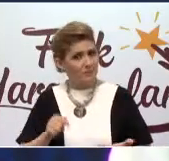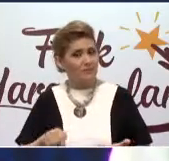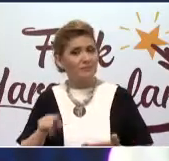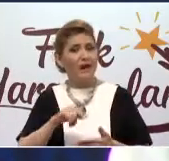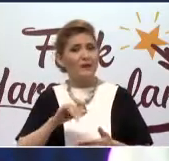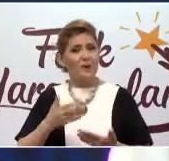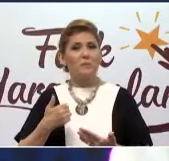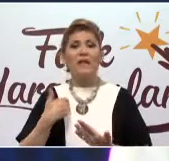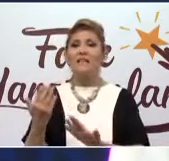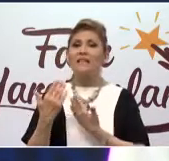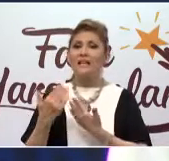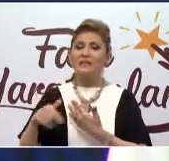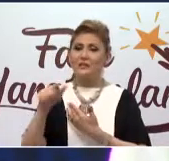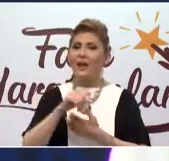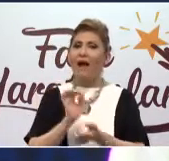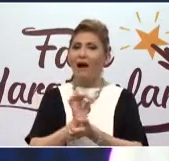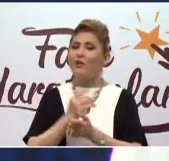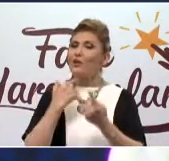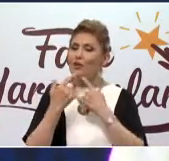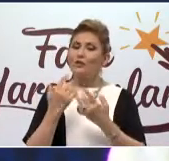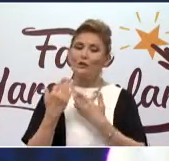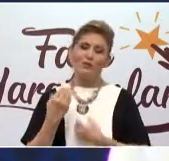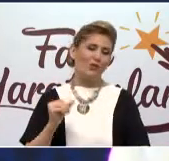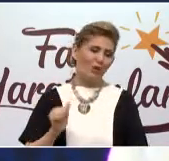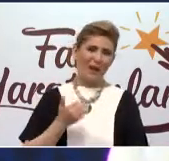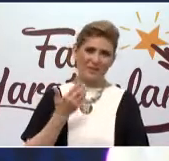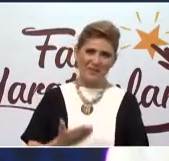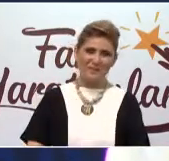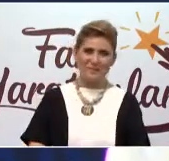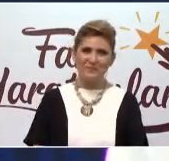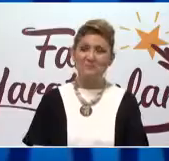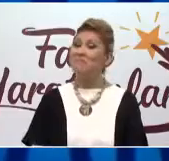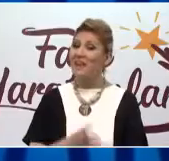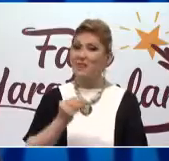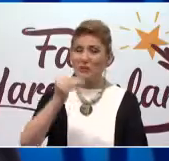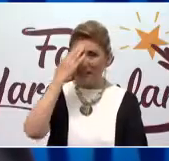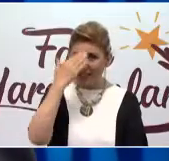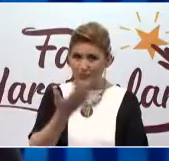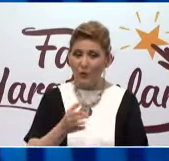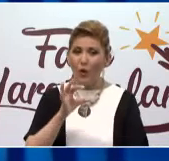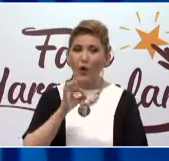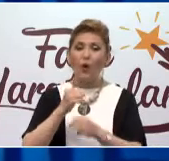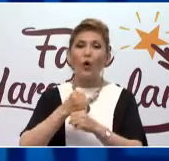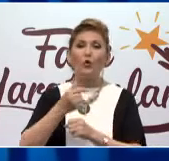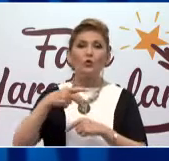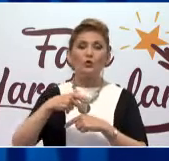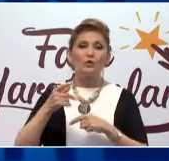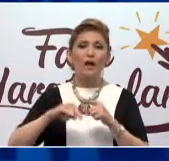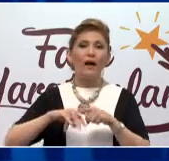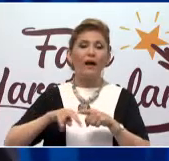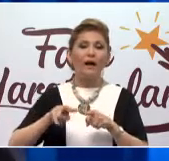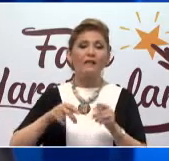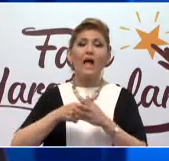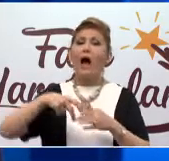aynı zamanda destekçi ailelerimizle görüşüyoruz. Onların desteği çok önemli bizim için. Peki. Çok teşekkür ederim. Oğuzhan Canım'a geçeyim. Askıda Ne Var